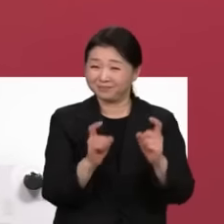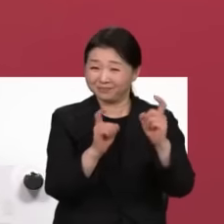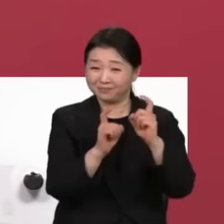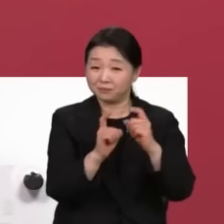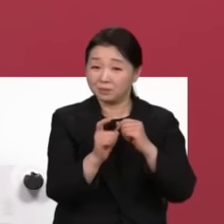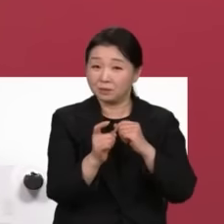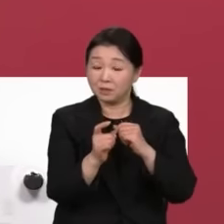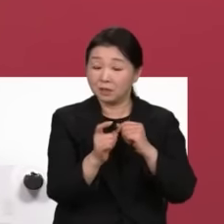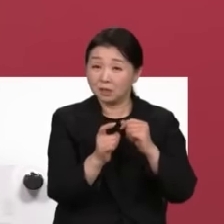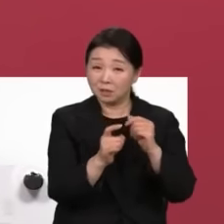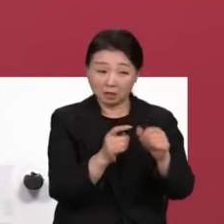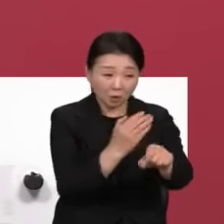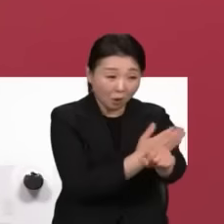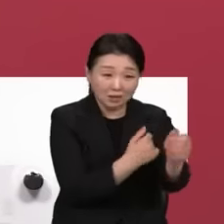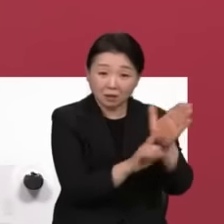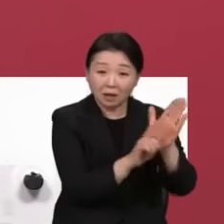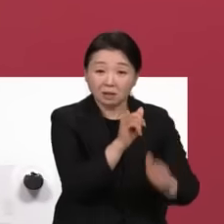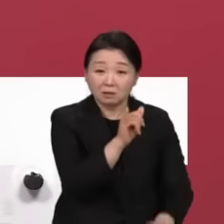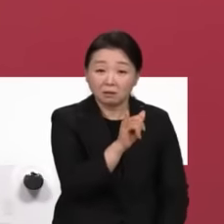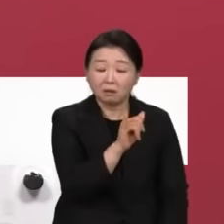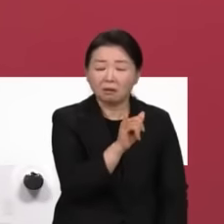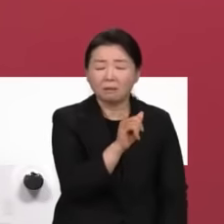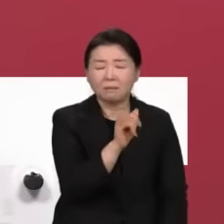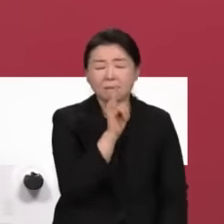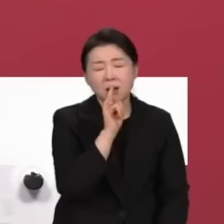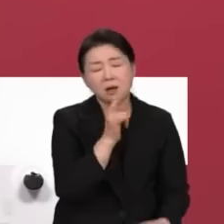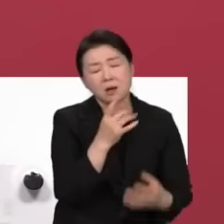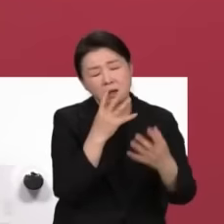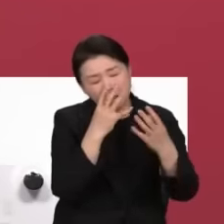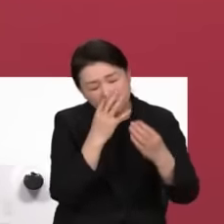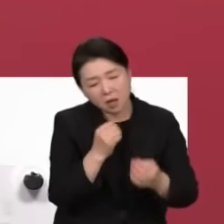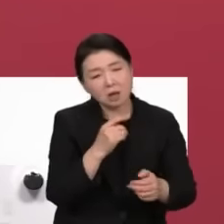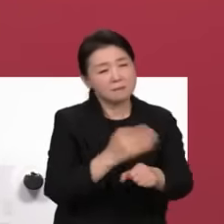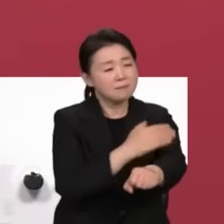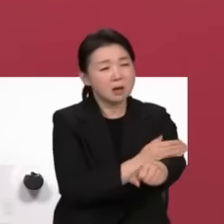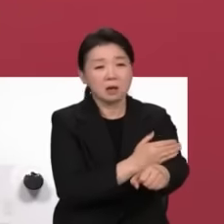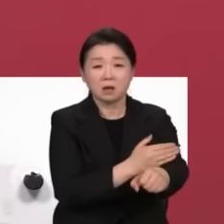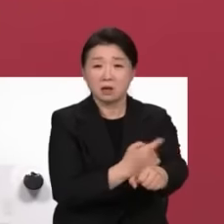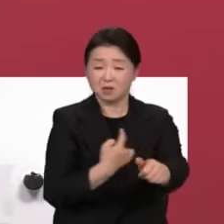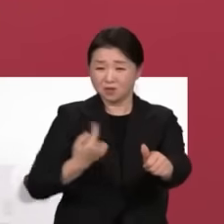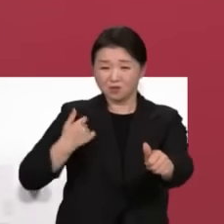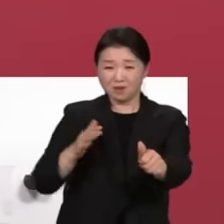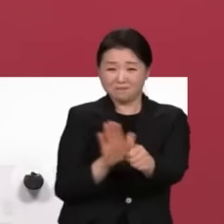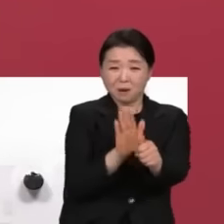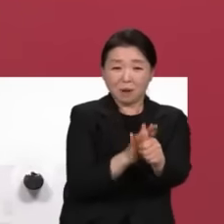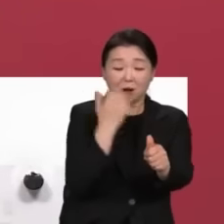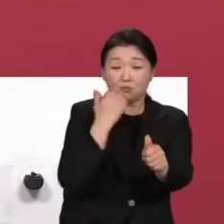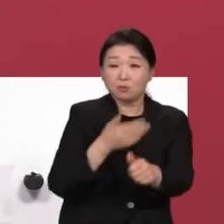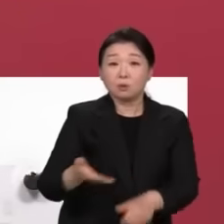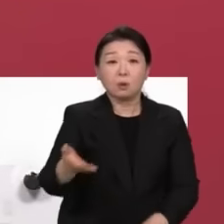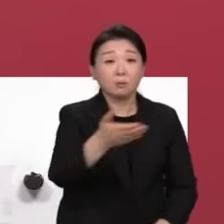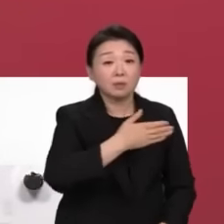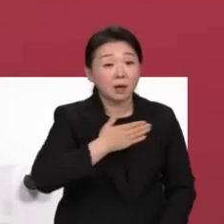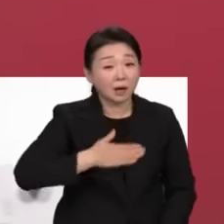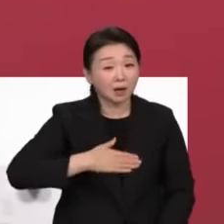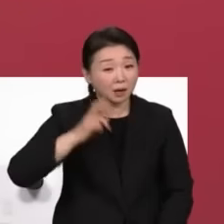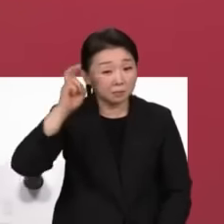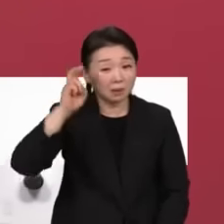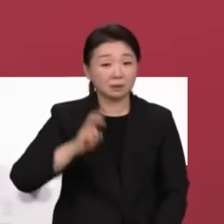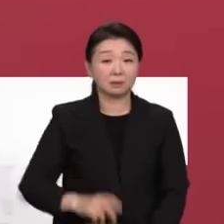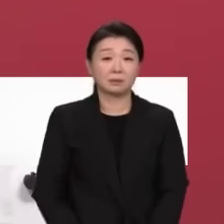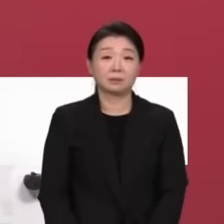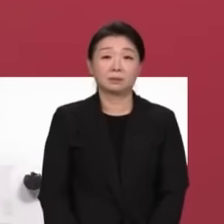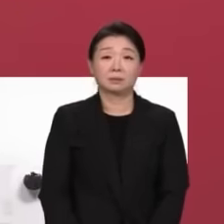여러 가지 왜곡된 언론 보도가 난무하고 있습니다. 그 배후에 누가 있는지 기자 여러분들께서는 잘 아시리라